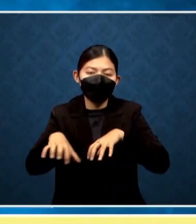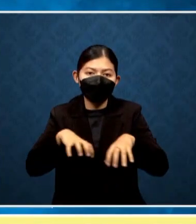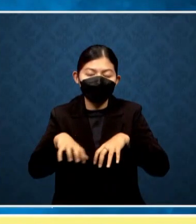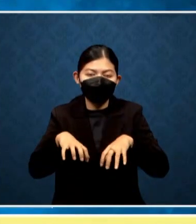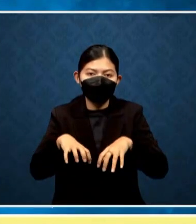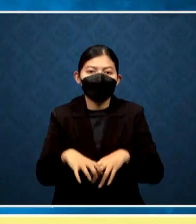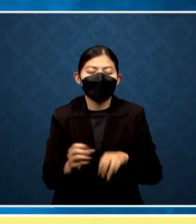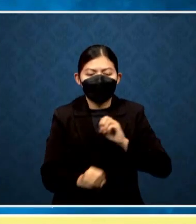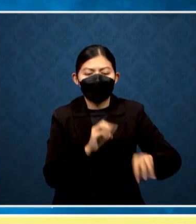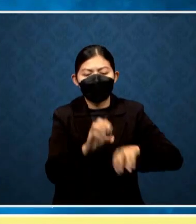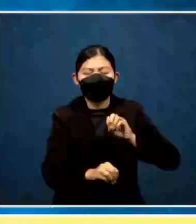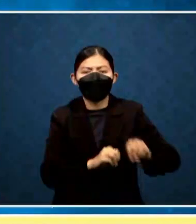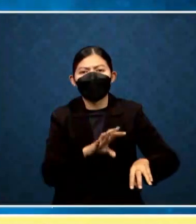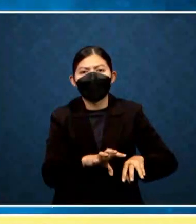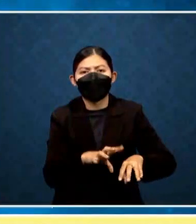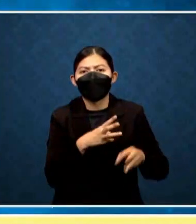ทาง